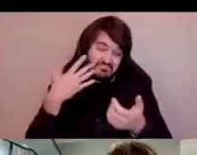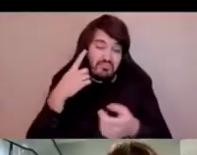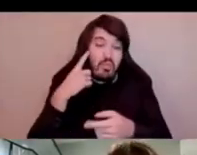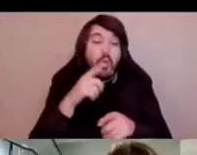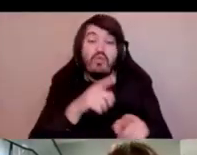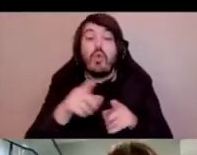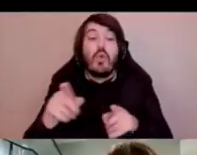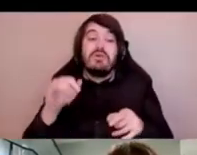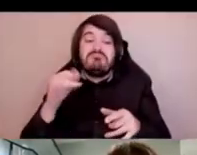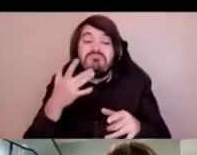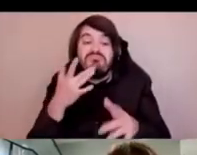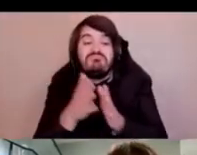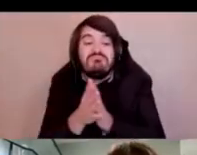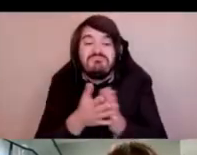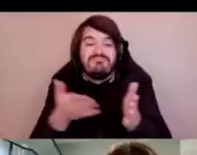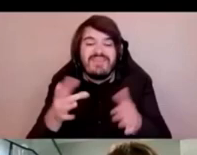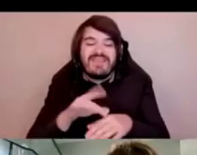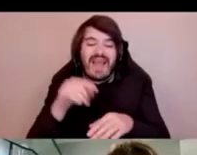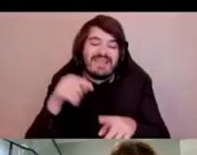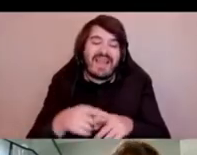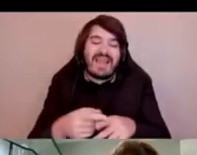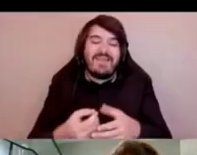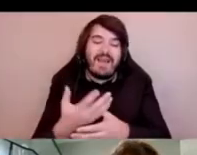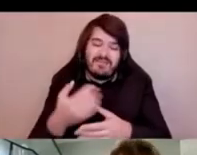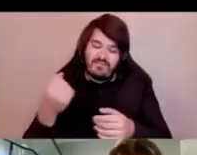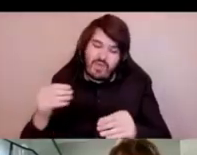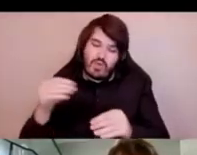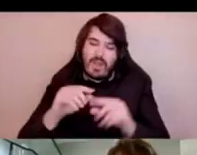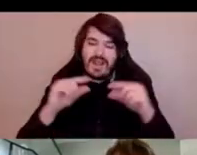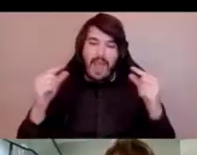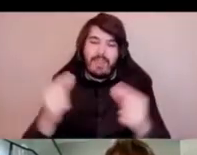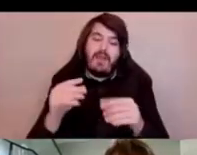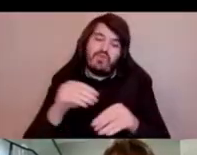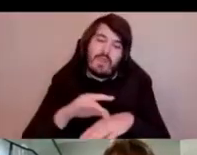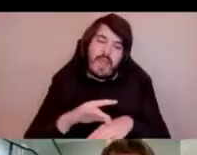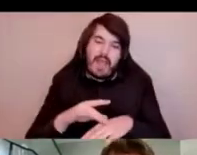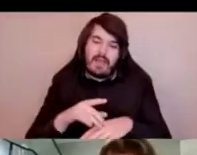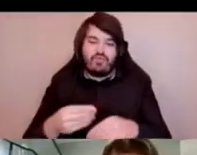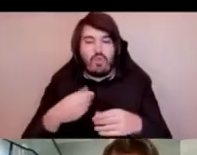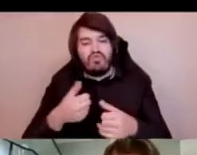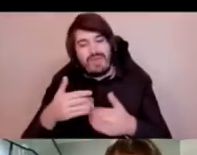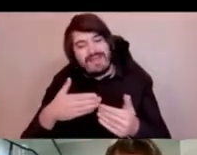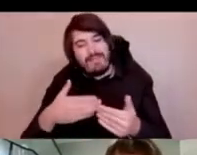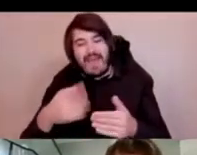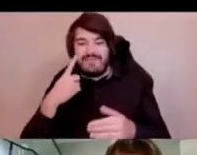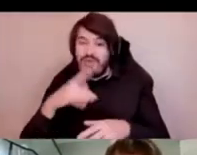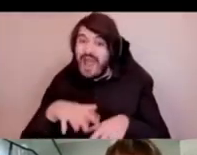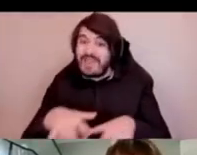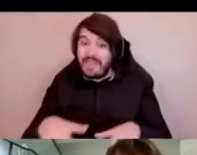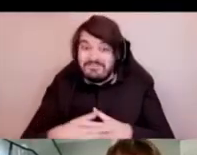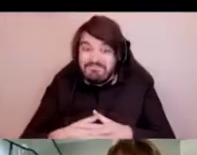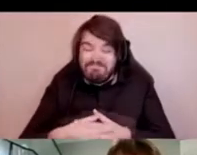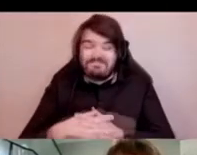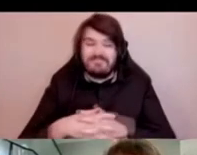qui sont en pleine terre chez eux, rajouter un cadre puis rajouter de la terre. Ça donne plus d'espace pour les racines.